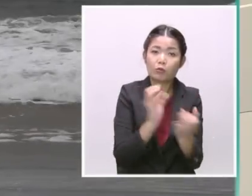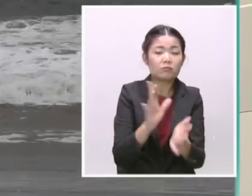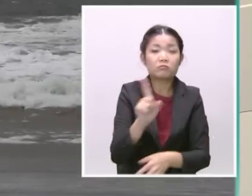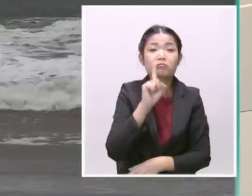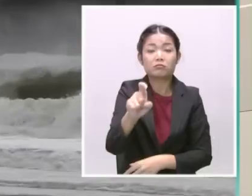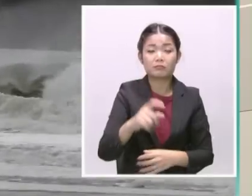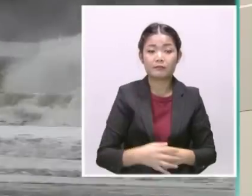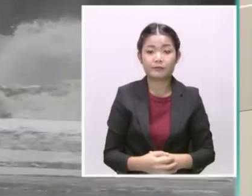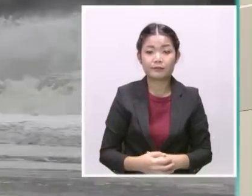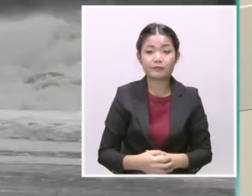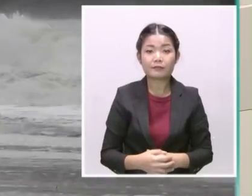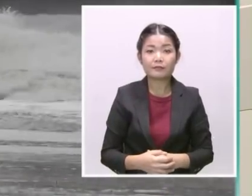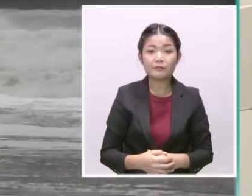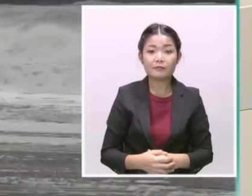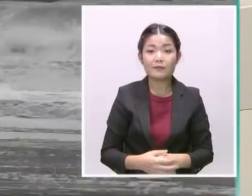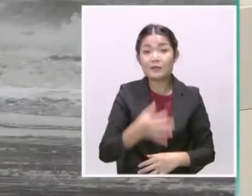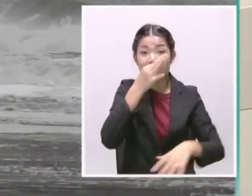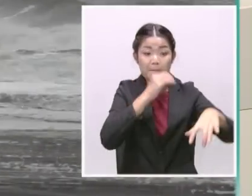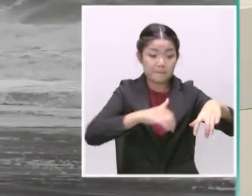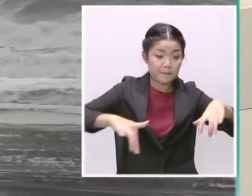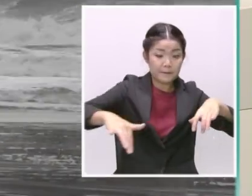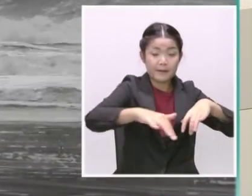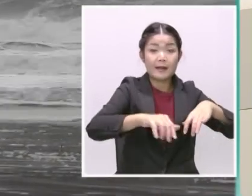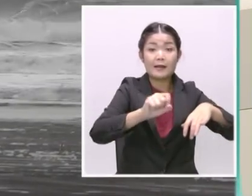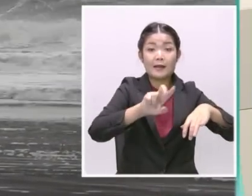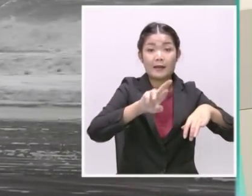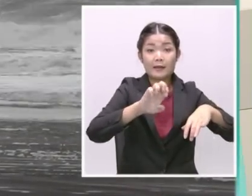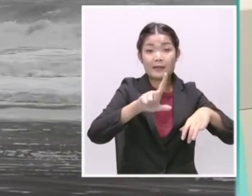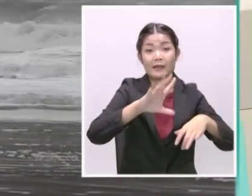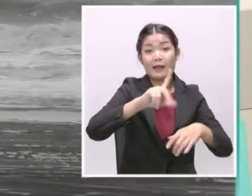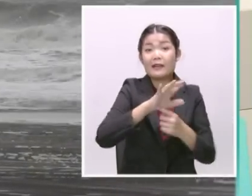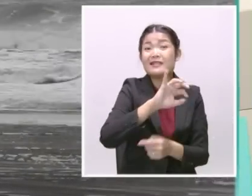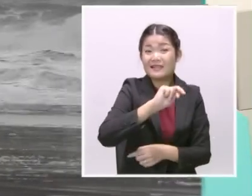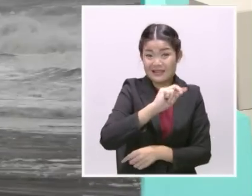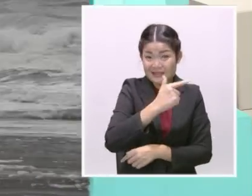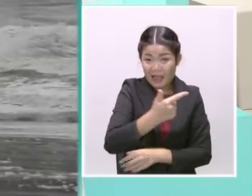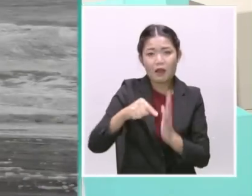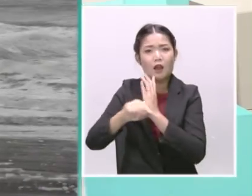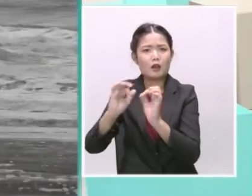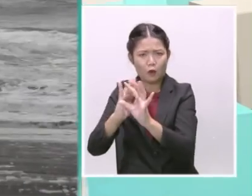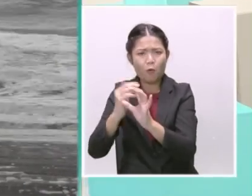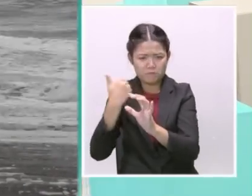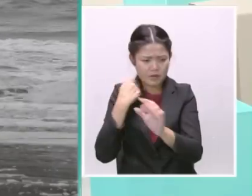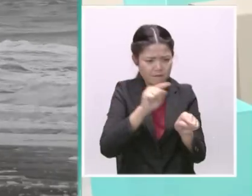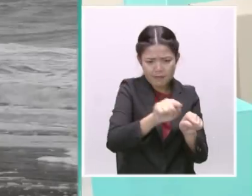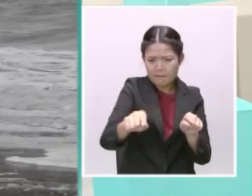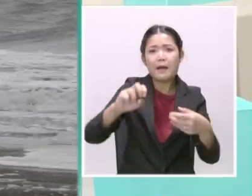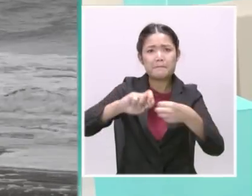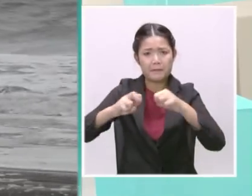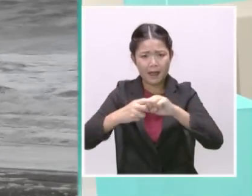seventeenนอกจากสชังปีนี้มีปัญหาเยอะที่ abundance ที่รัยองมันเห็นการ